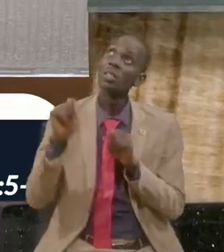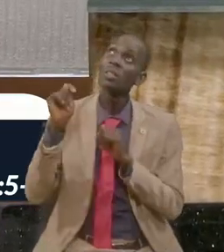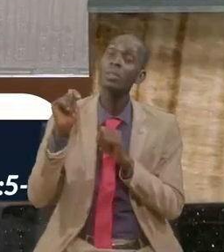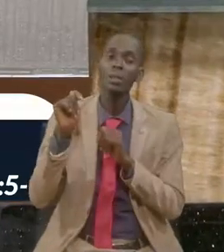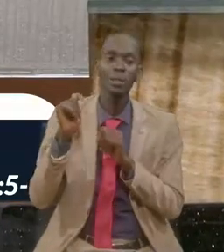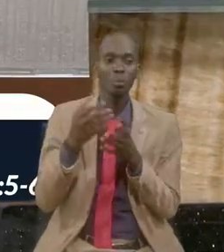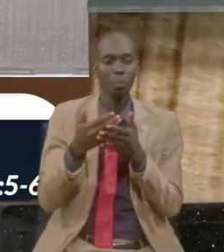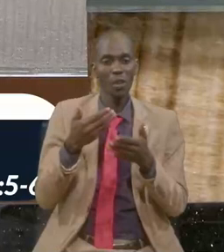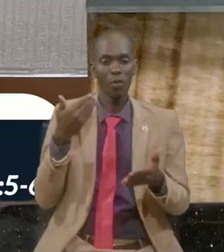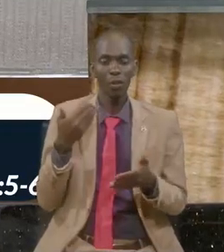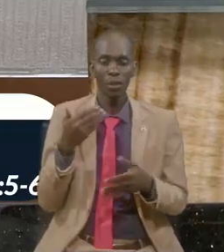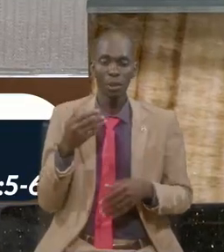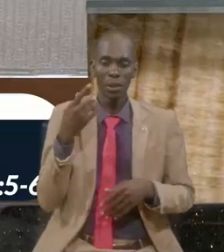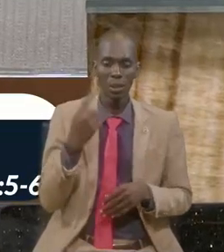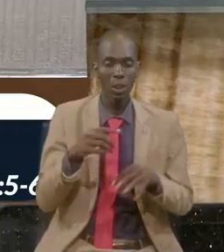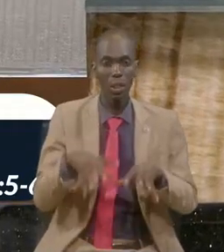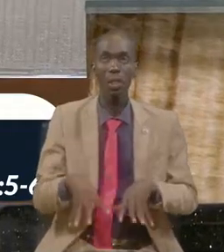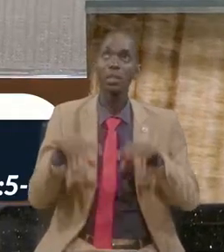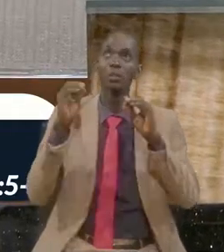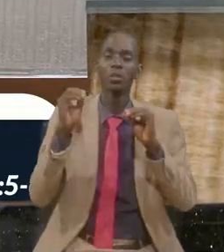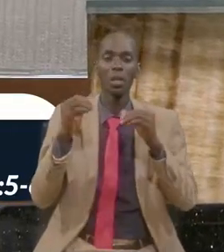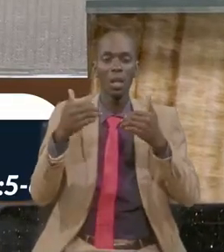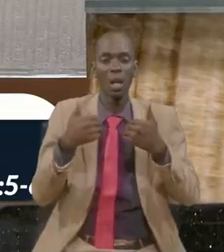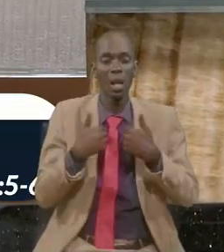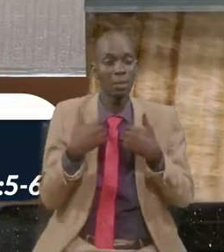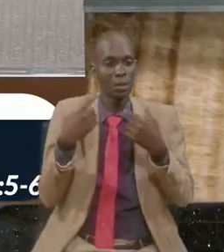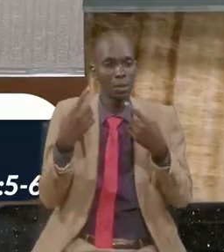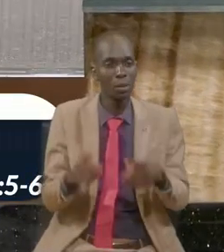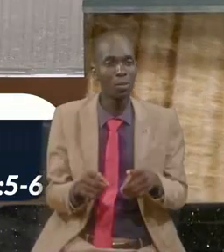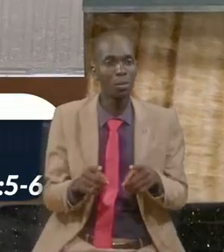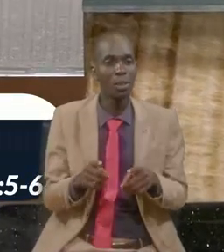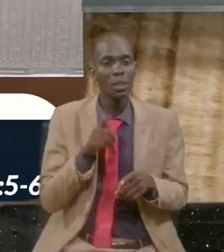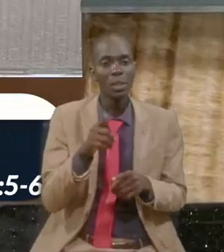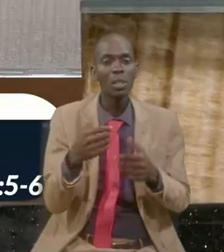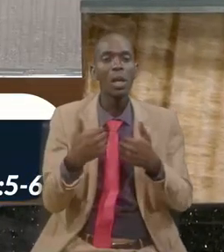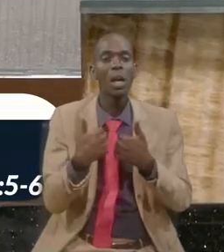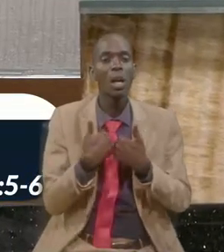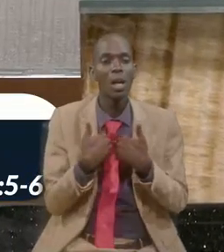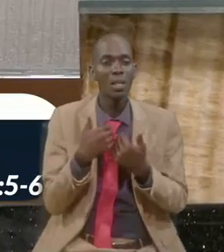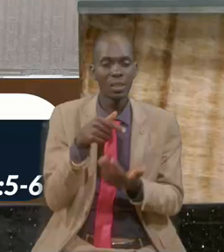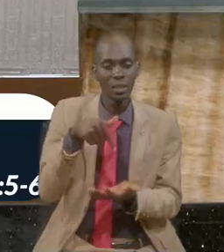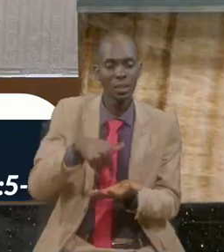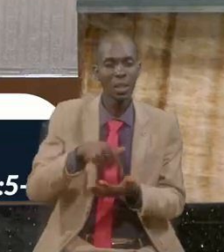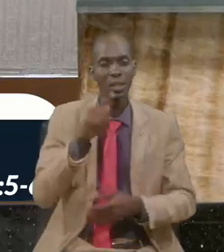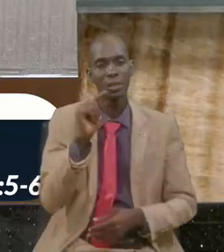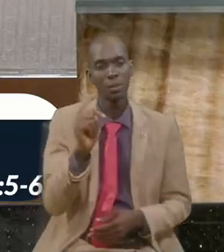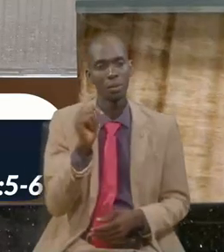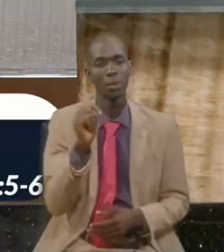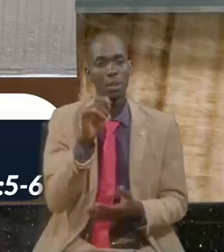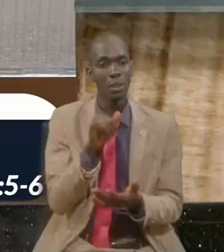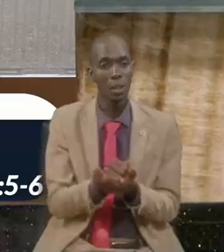enlevé, car avant son enlèvement, il avait reçu